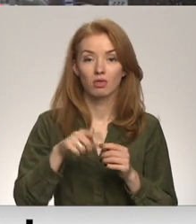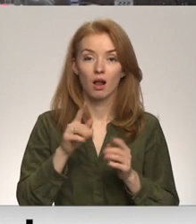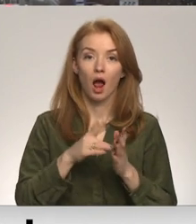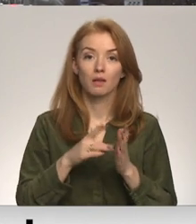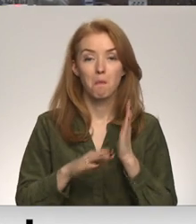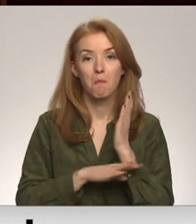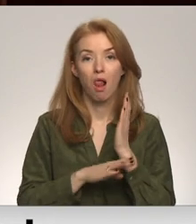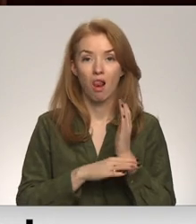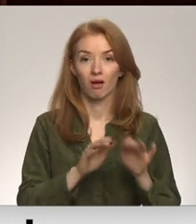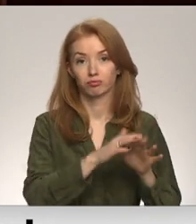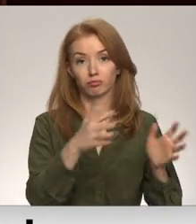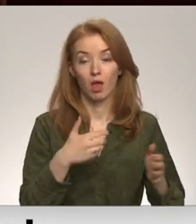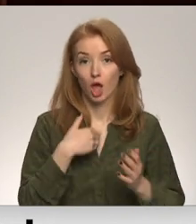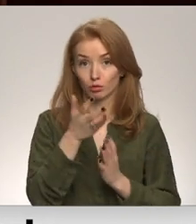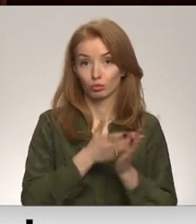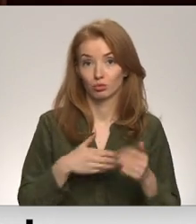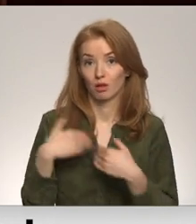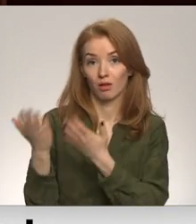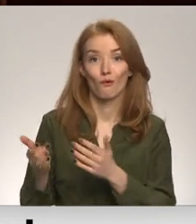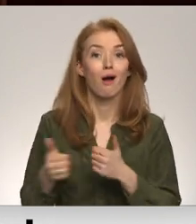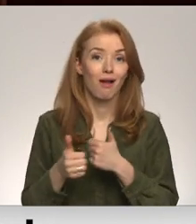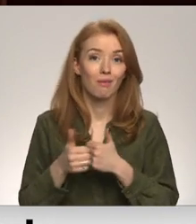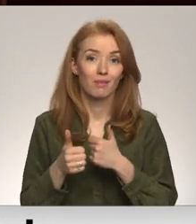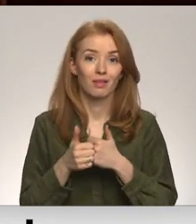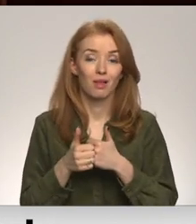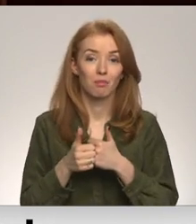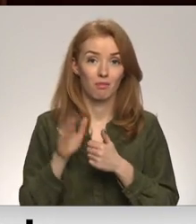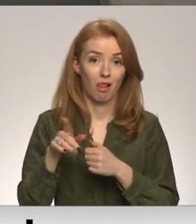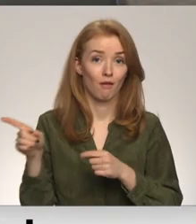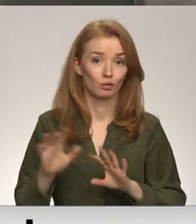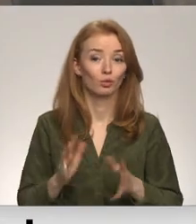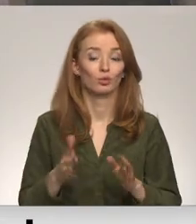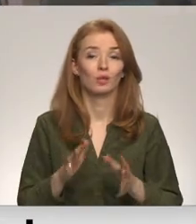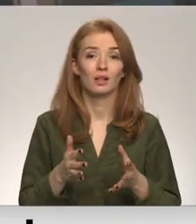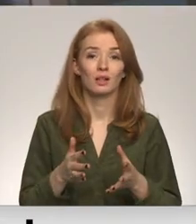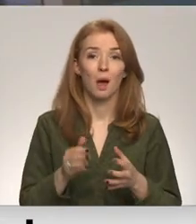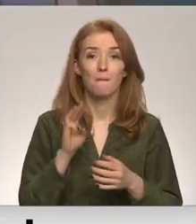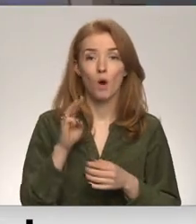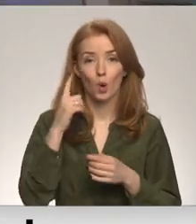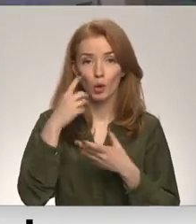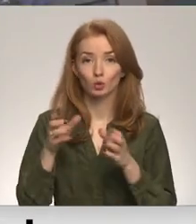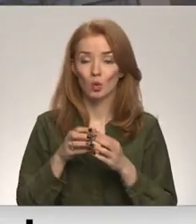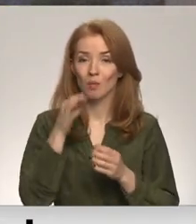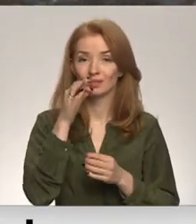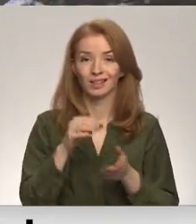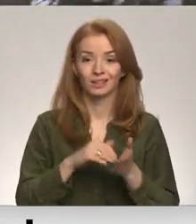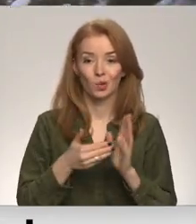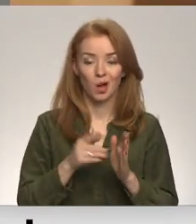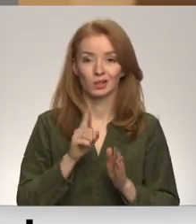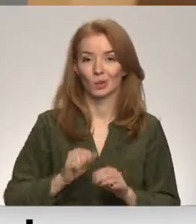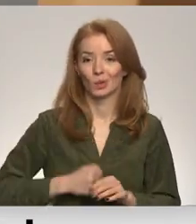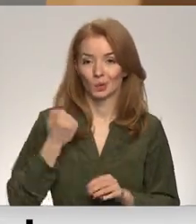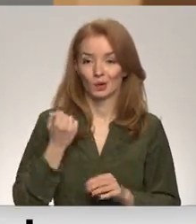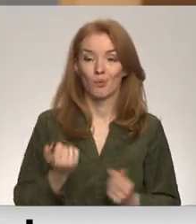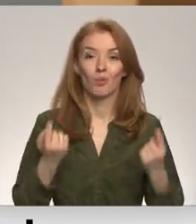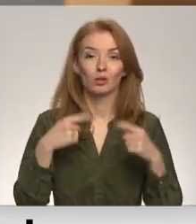čupa, es pusi jau atdevu kaimiņam, lai tik kur ir nost. Mārupes domē atzīst, ka situācija nav viegla.